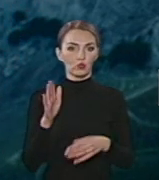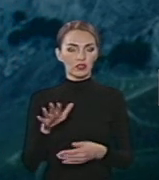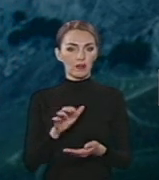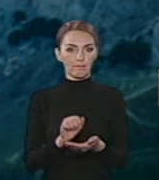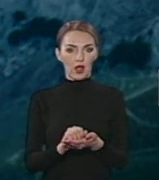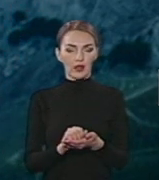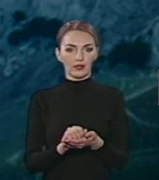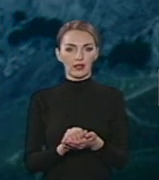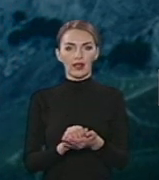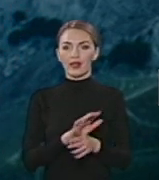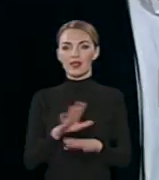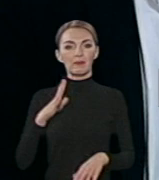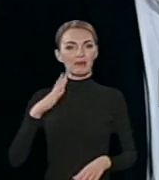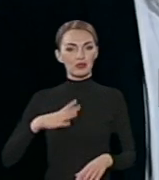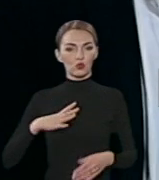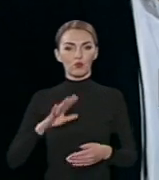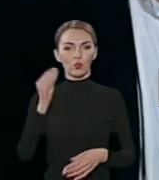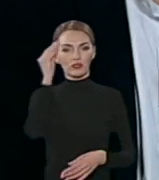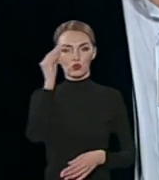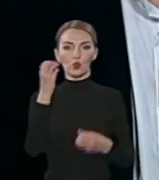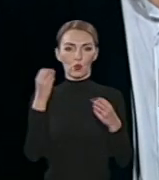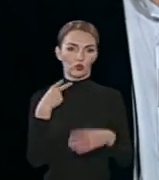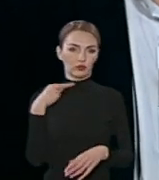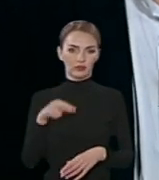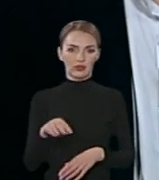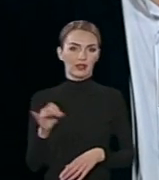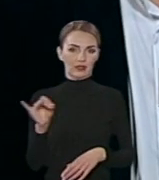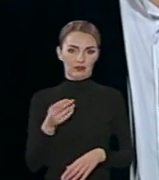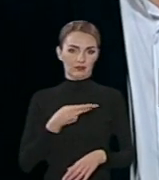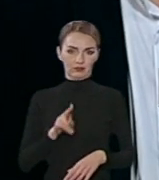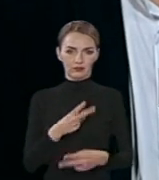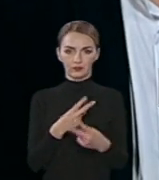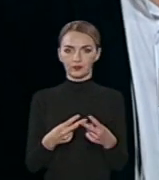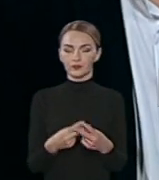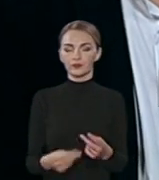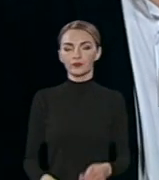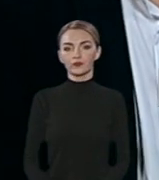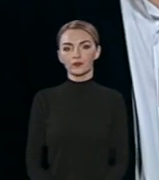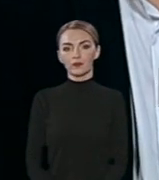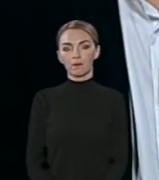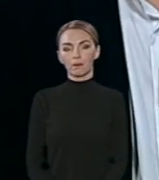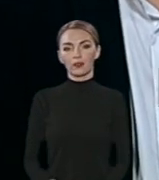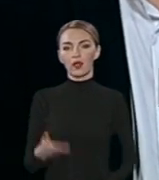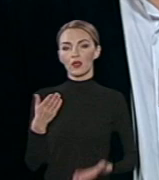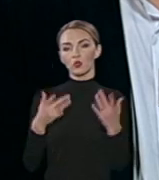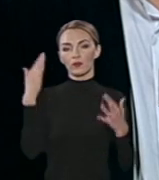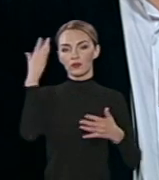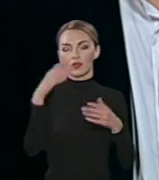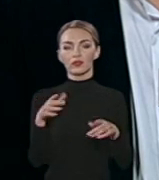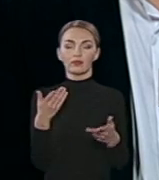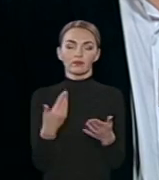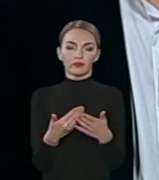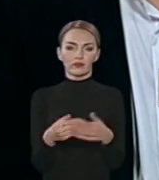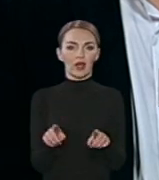занимать непримиримую позицию, просто сядет и сгниет в российской тюрьме. Якщо пофантазувати, що таке умовно може статися,